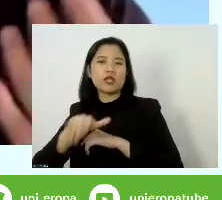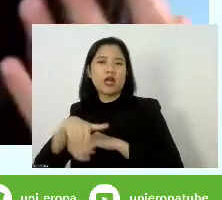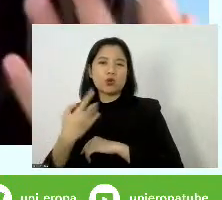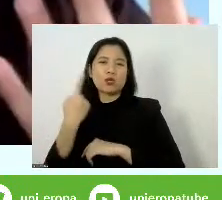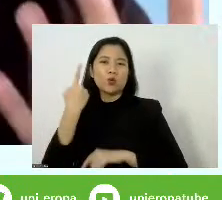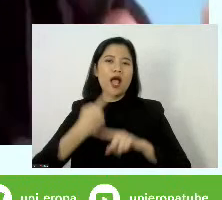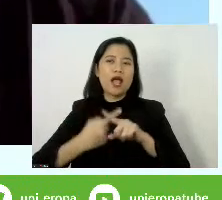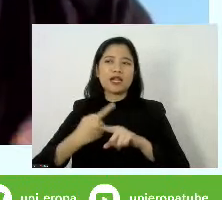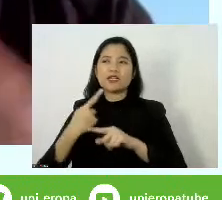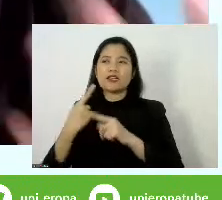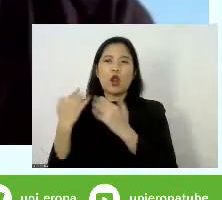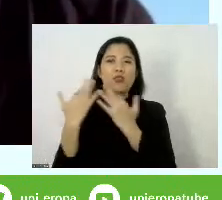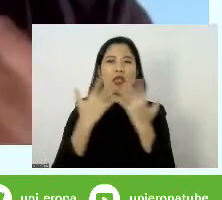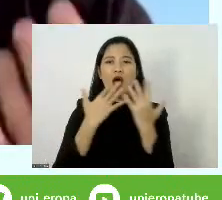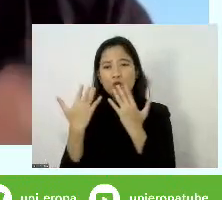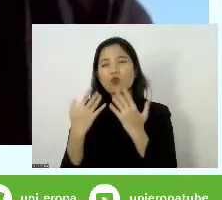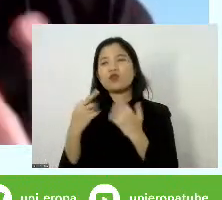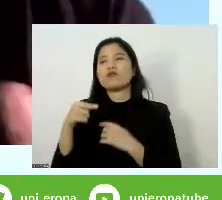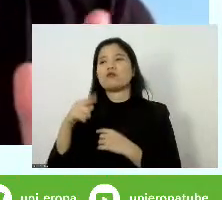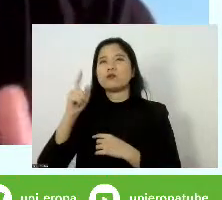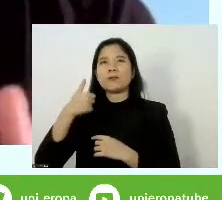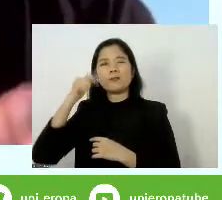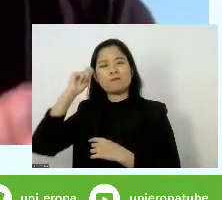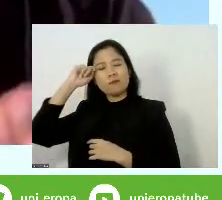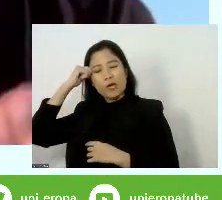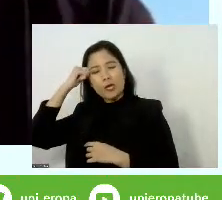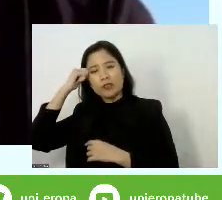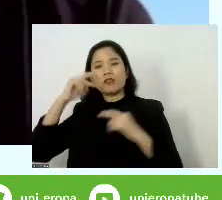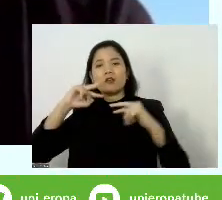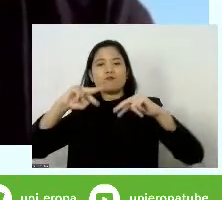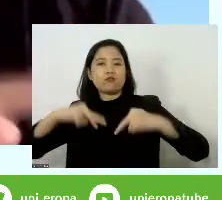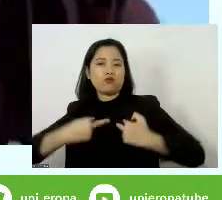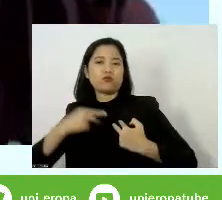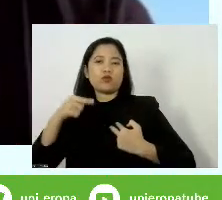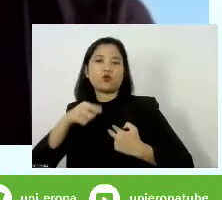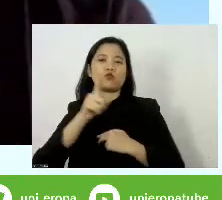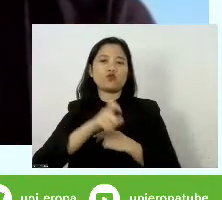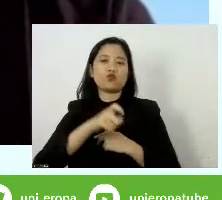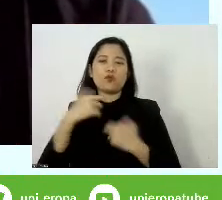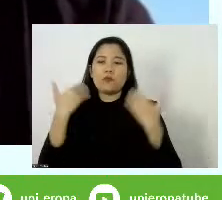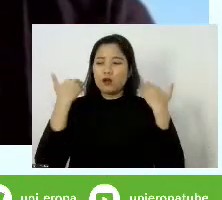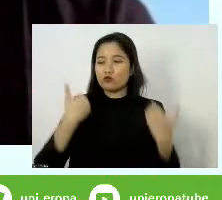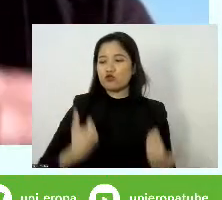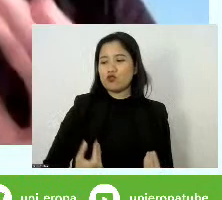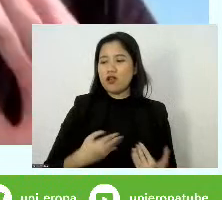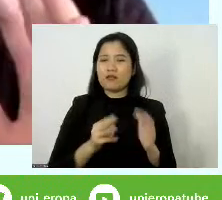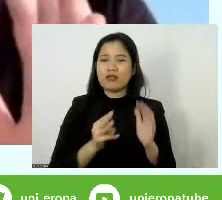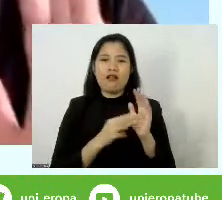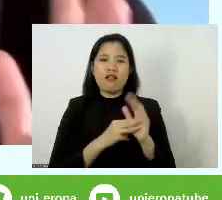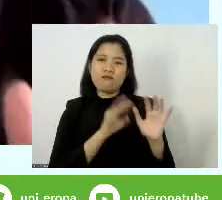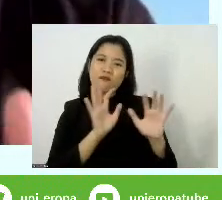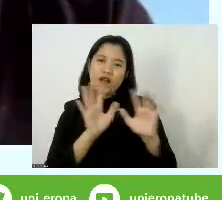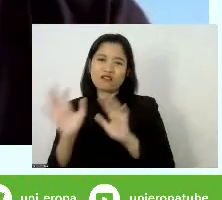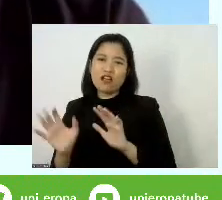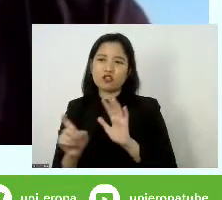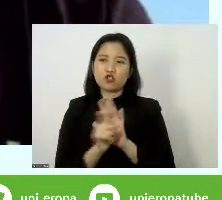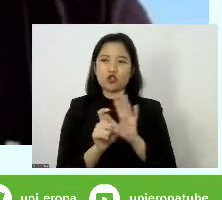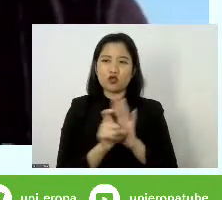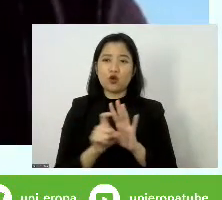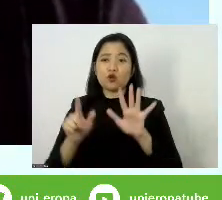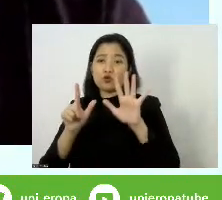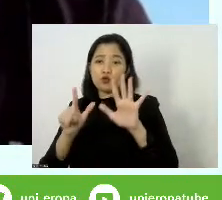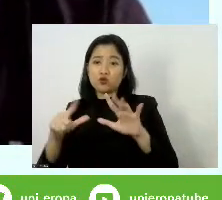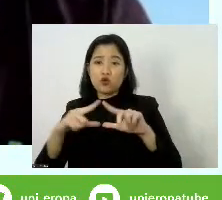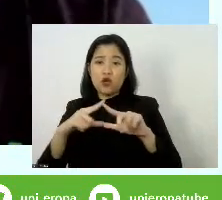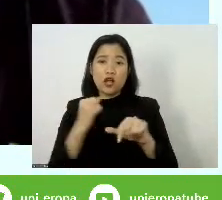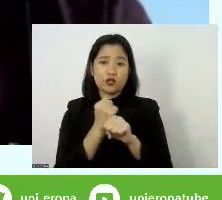ingat umur kita jadi momentum refleksi dana yaitu dibutuhin banget buat manusia yang udah kebanyakan masalah jadi misalnya 7 bagus ini